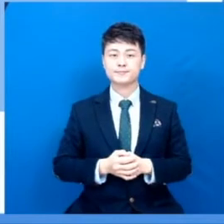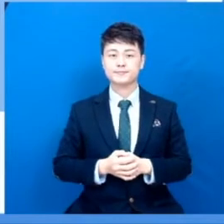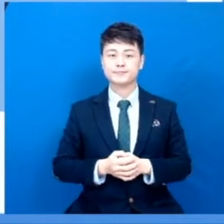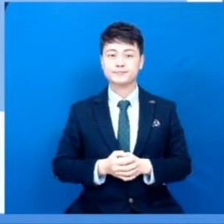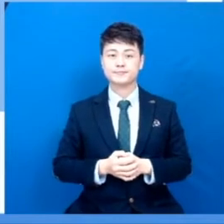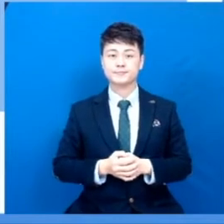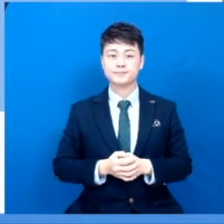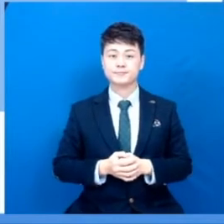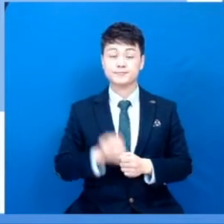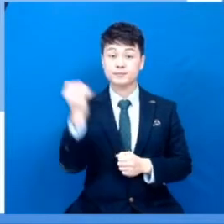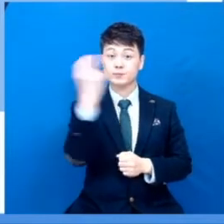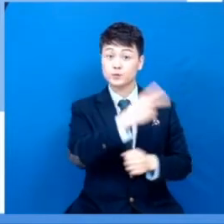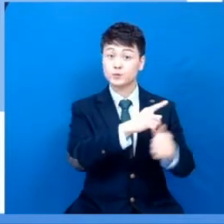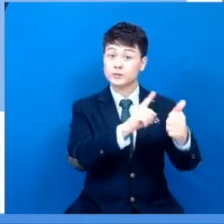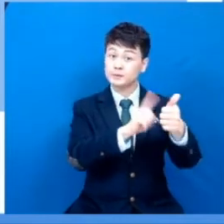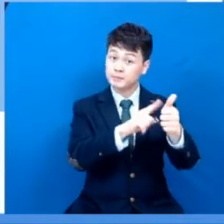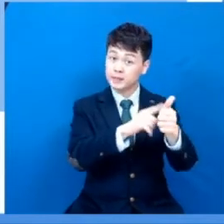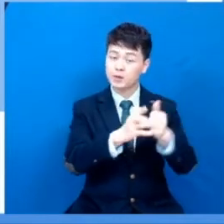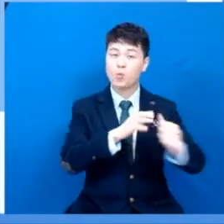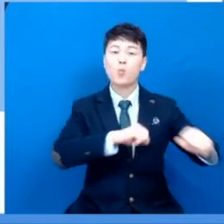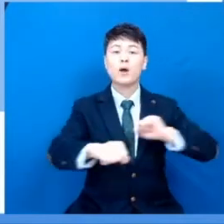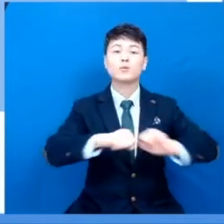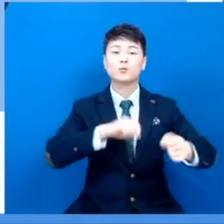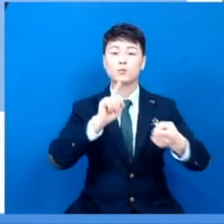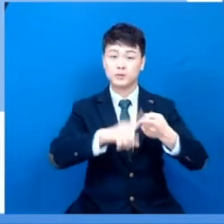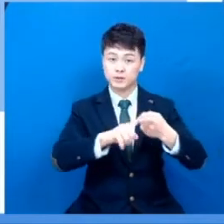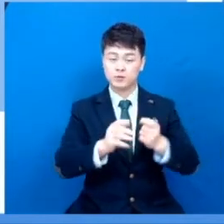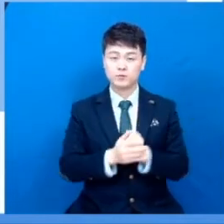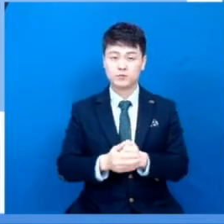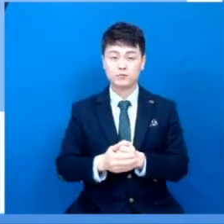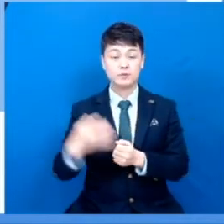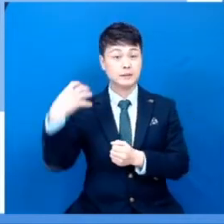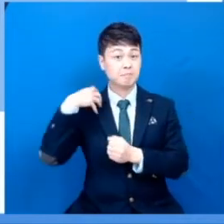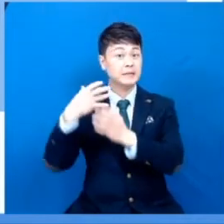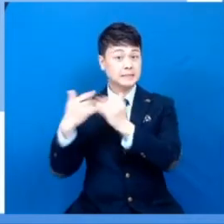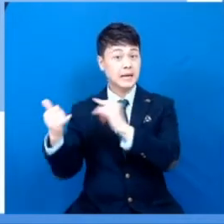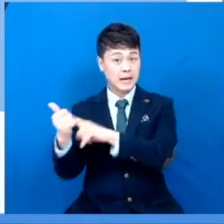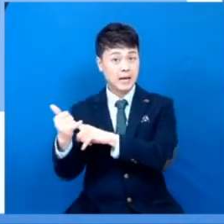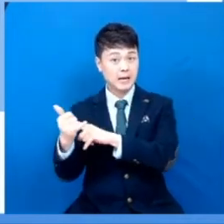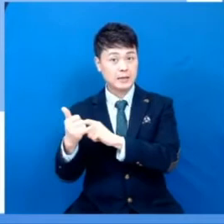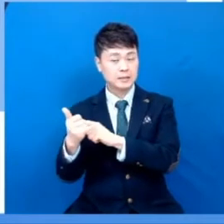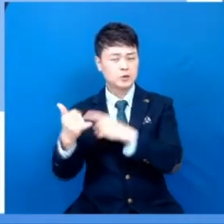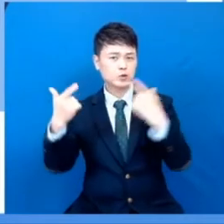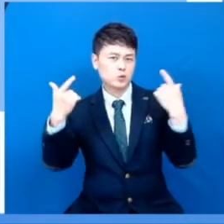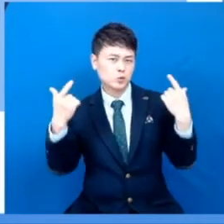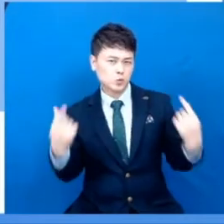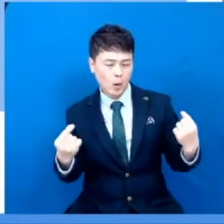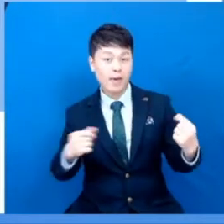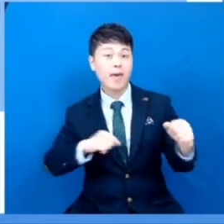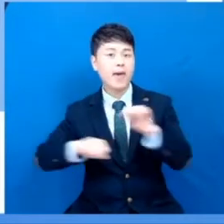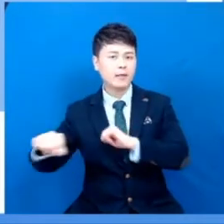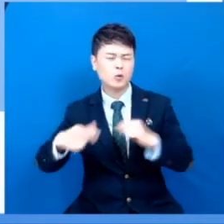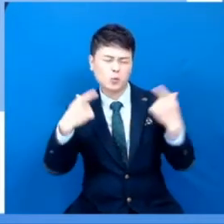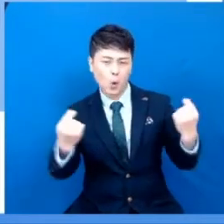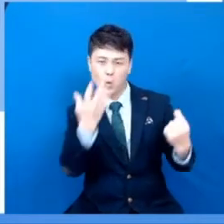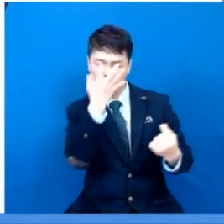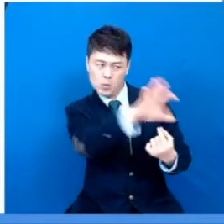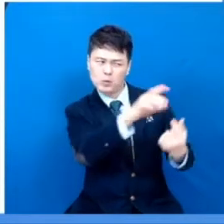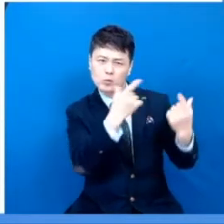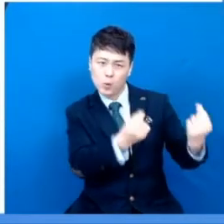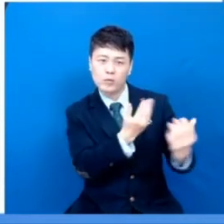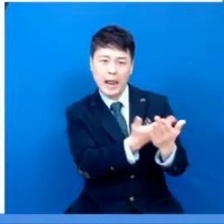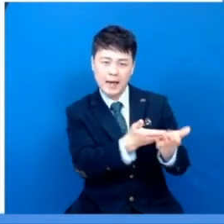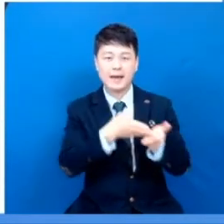그리고 성준 씨가 활동하는 활동에 대하여 기간 담당자와 동일한 반응을 해 줄 것을 요청하였습니다